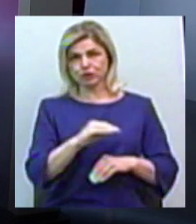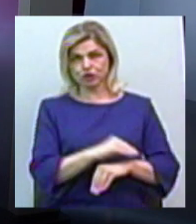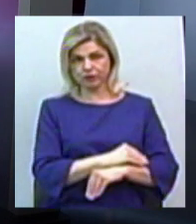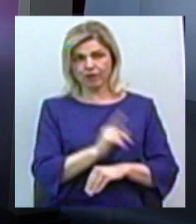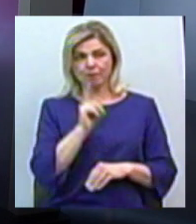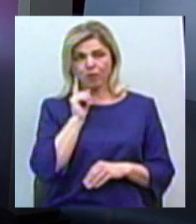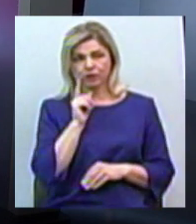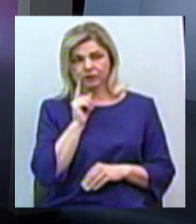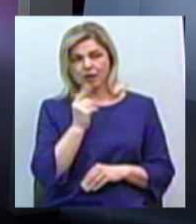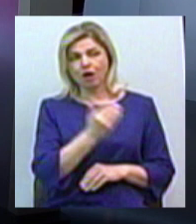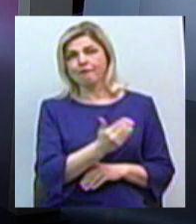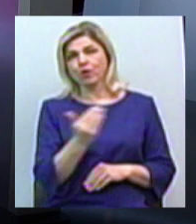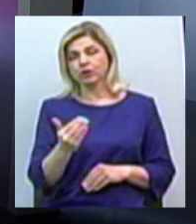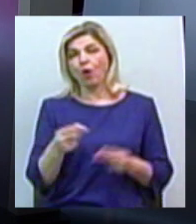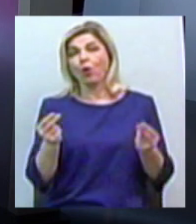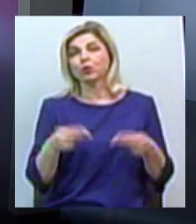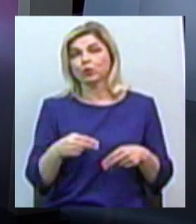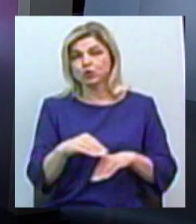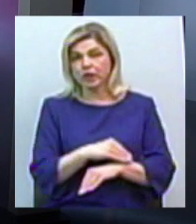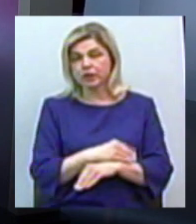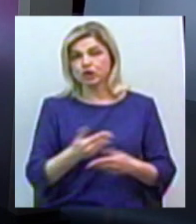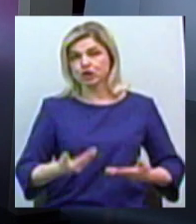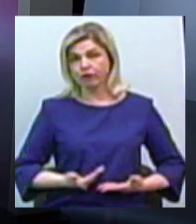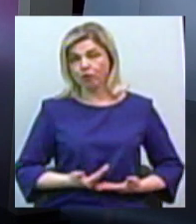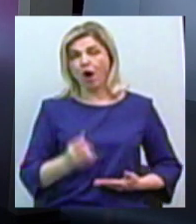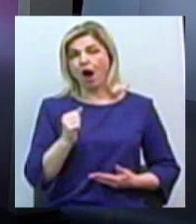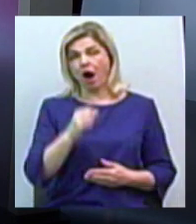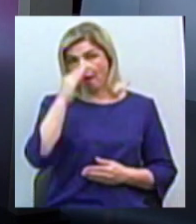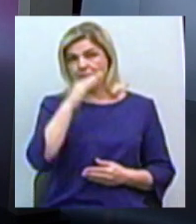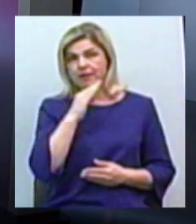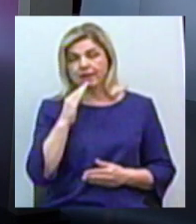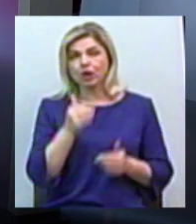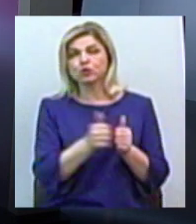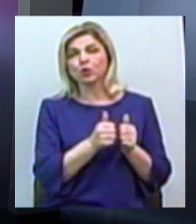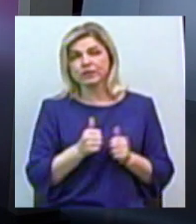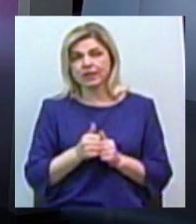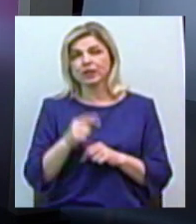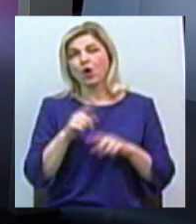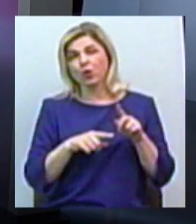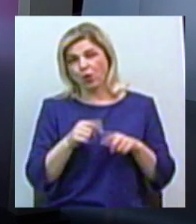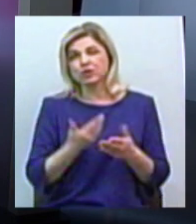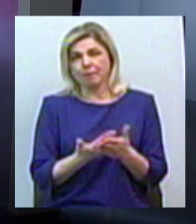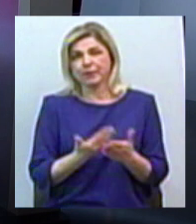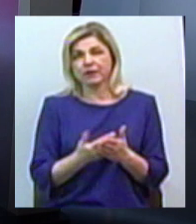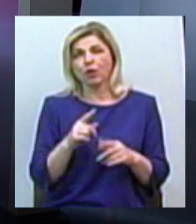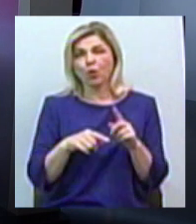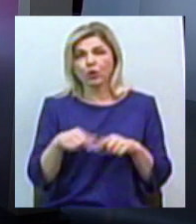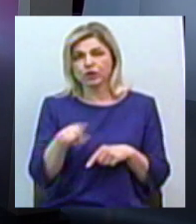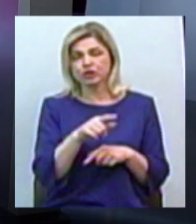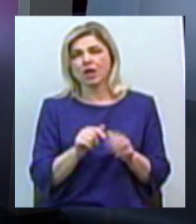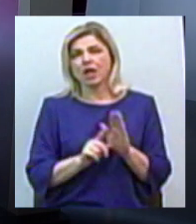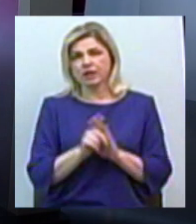молода, вони одружилися, живуть, і тут батьки, сусіди, там, родичі, я не знаю, друзі, починають до